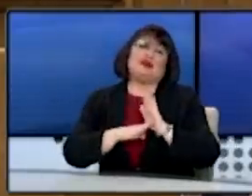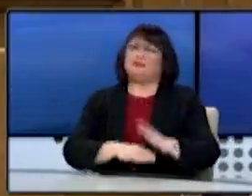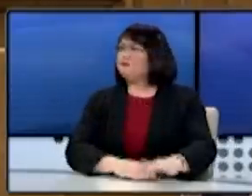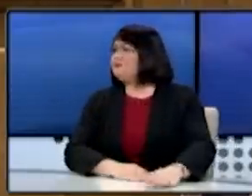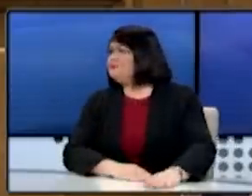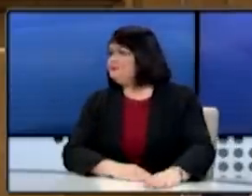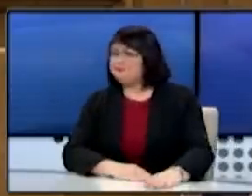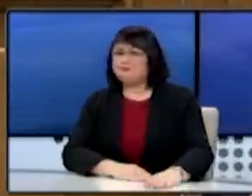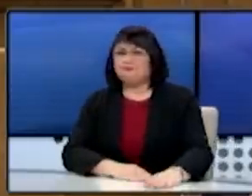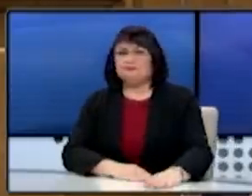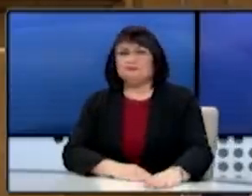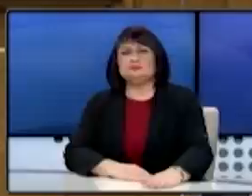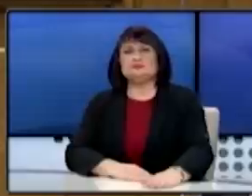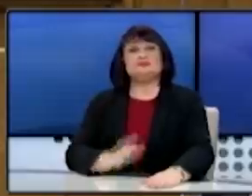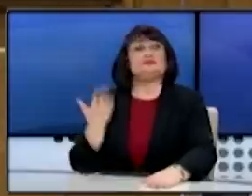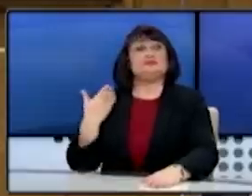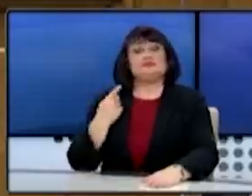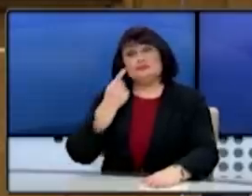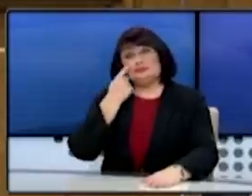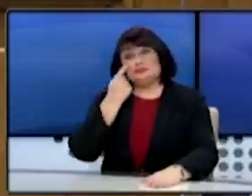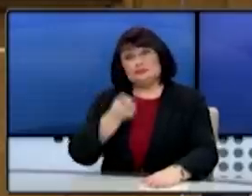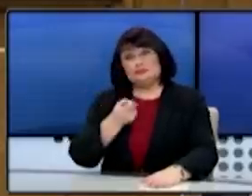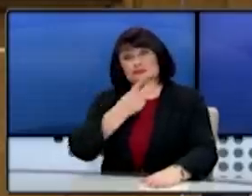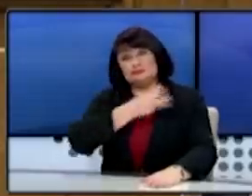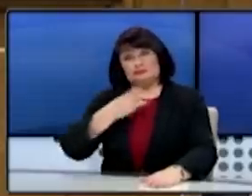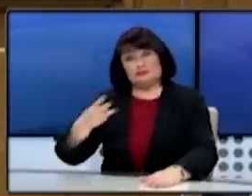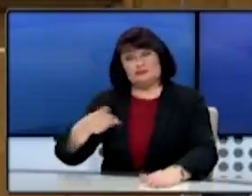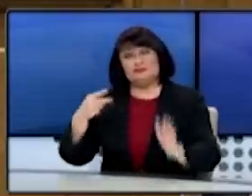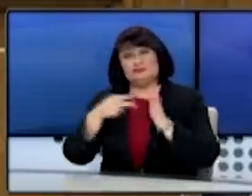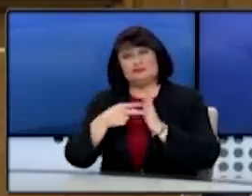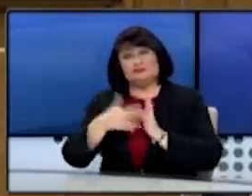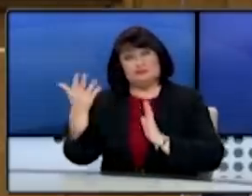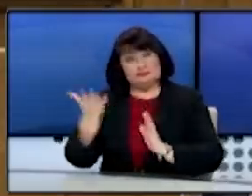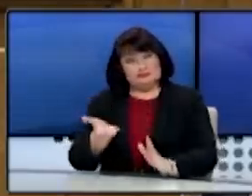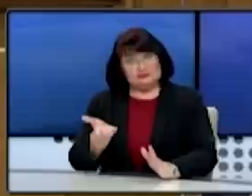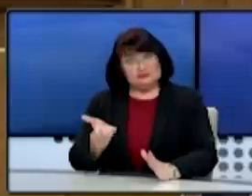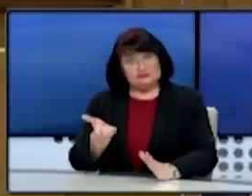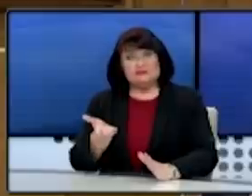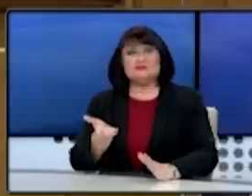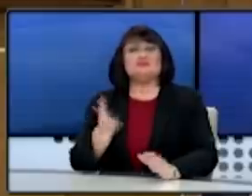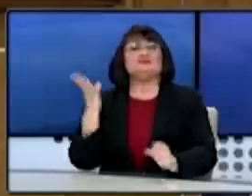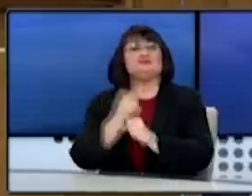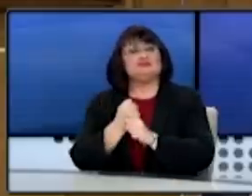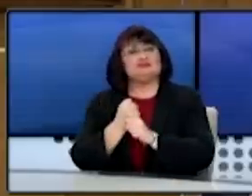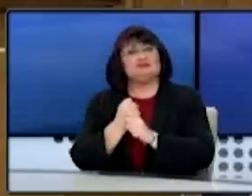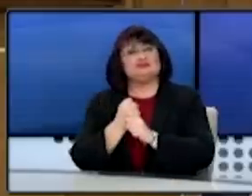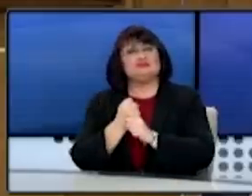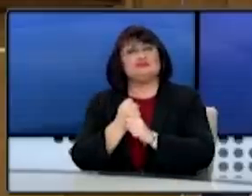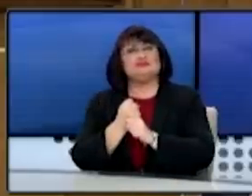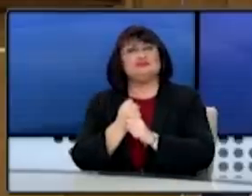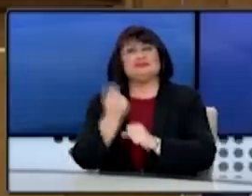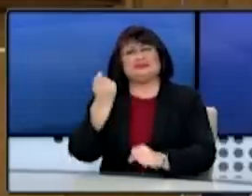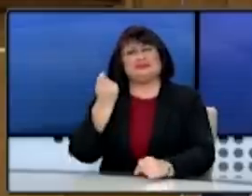συστήματος. Θέλετε να πάμε πιο πρόσφατα στο ΣΥΡΙΖΑ το 2015, ο οποίος κατάφερε μέσα σε